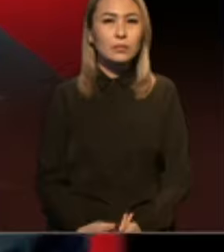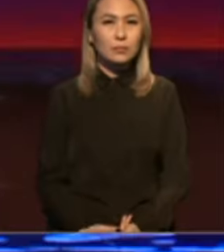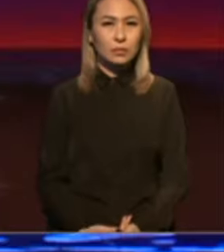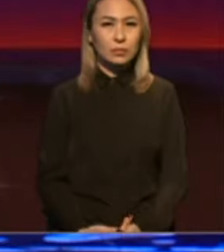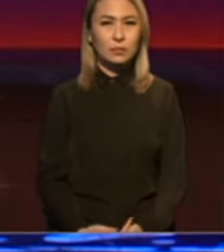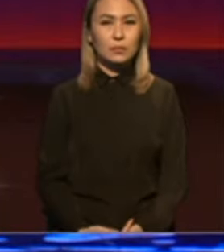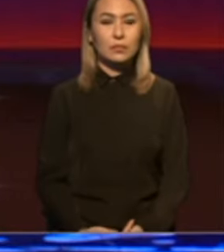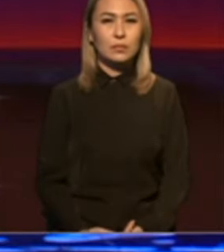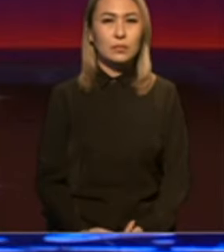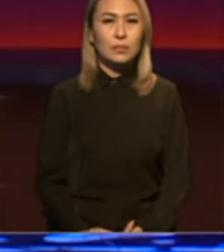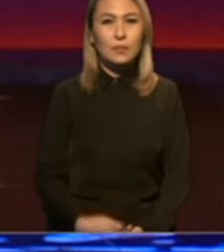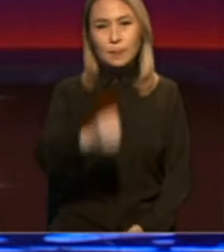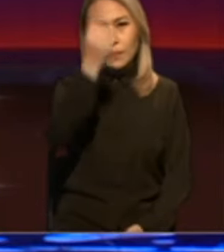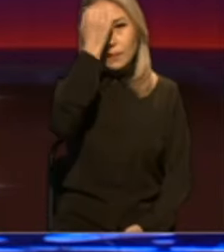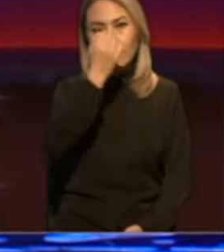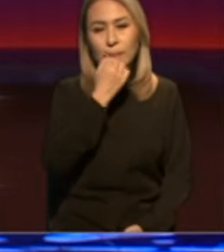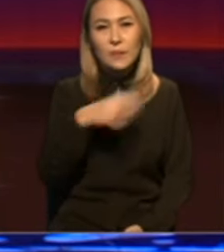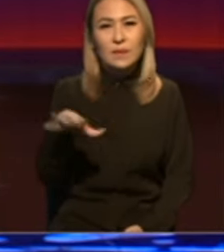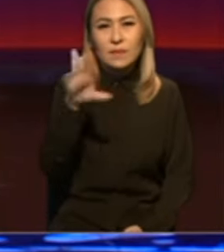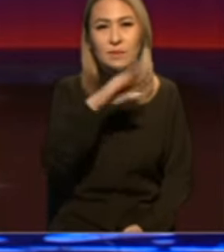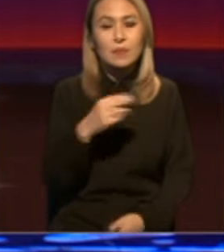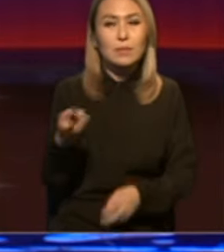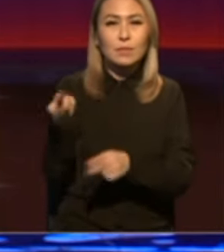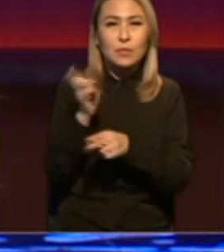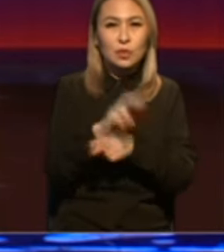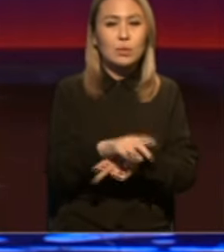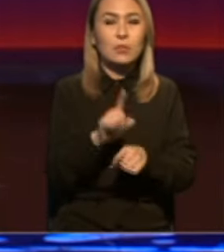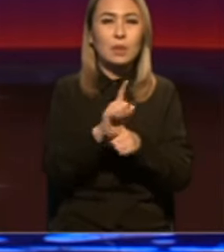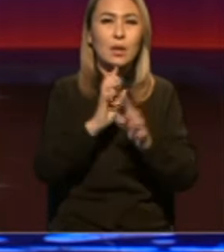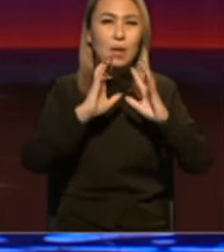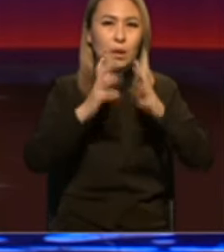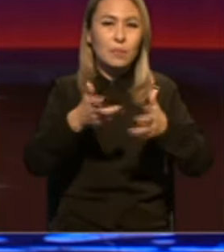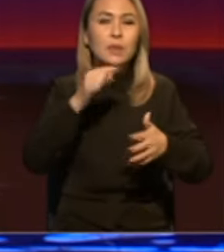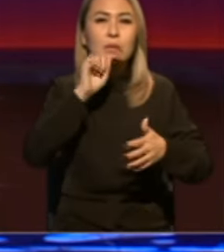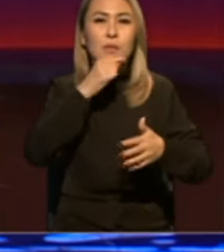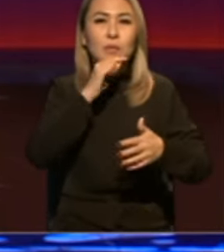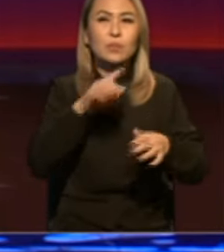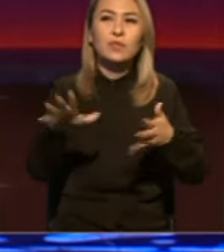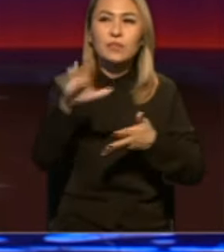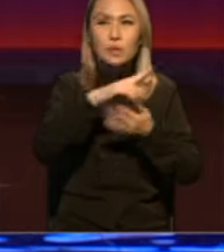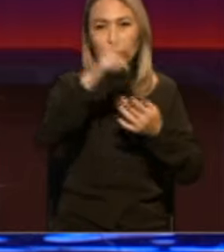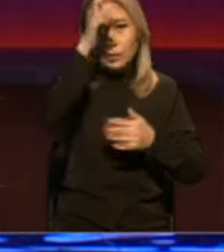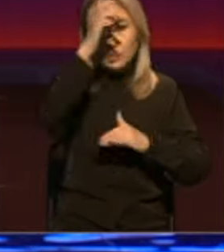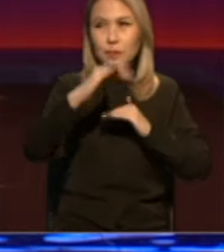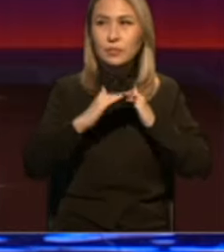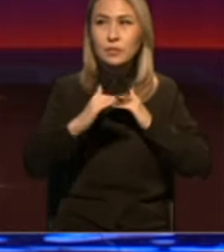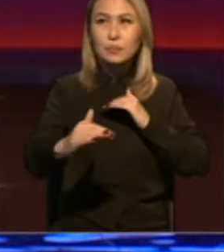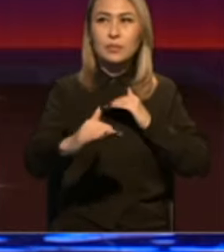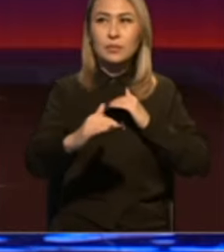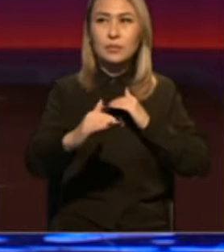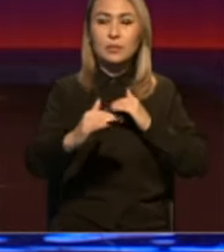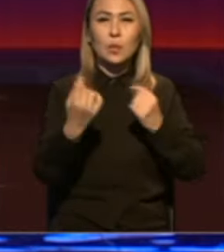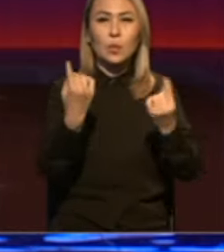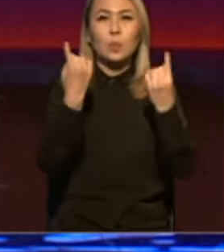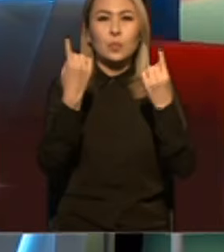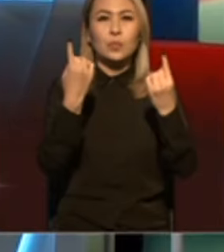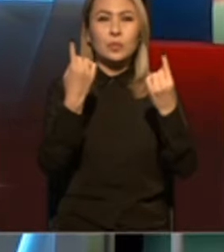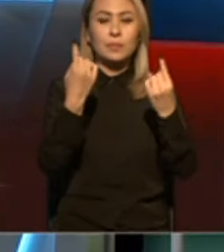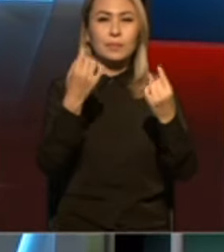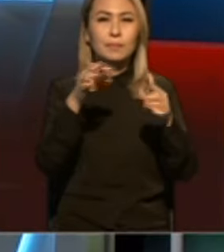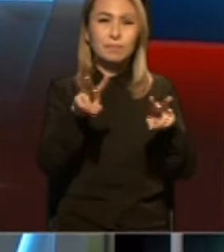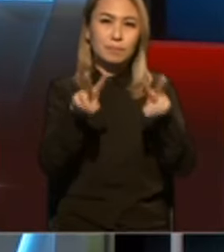Рахмет. Рахмет, құрметті спикерлер, уақыт алып келгендеріңізге. Әлемдік экономикада бүкіл түрк әлемінің алатын несі